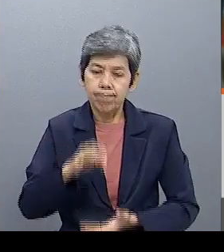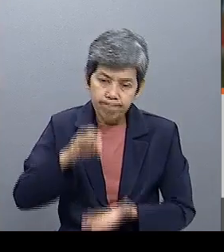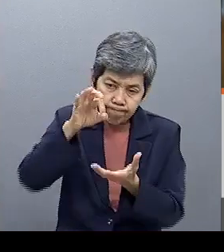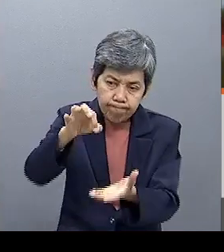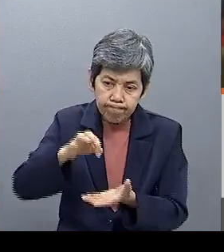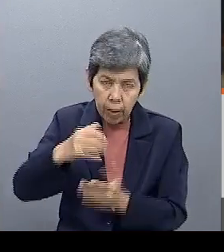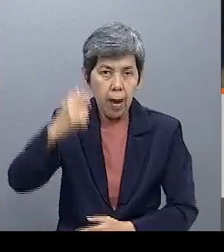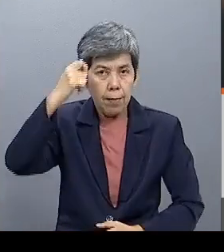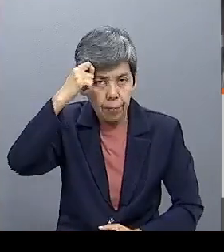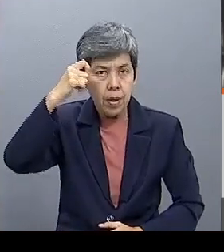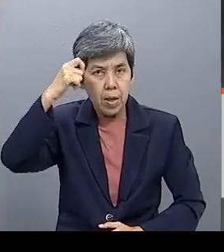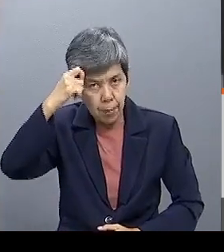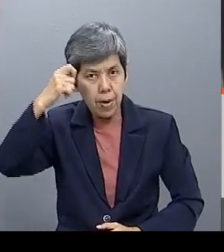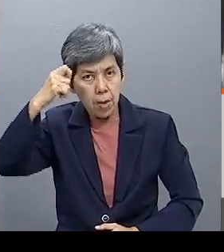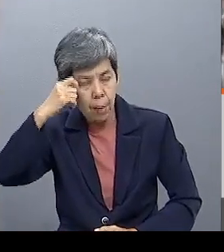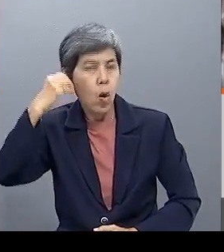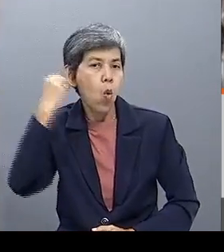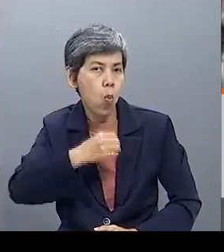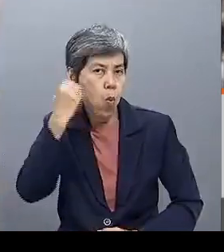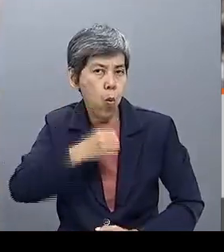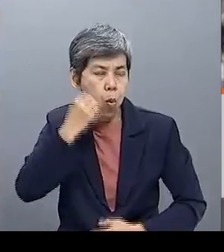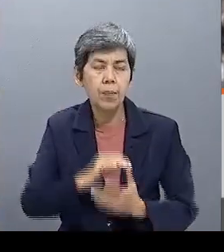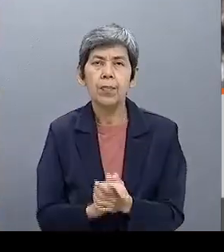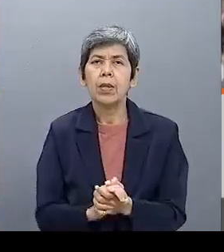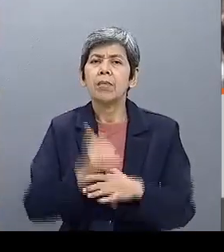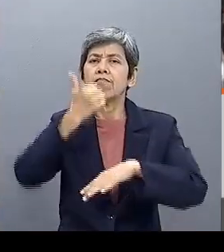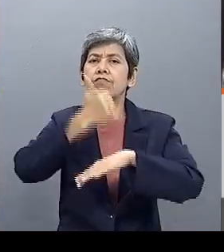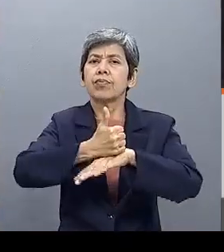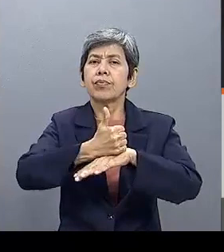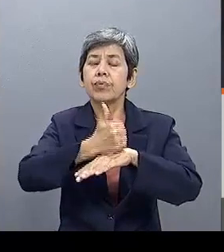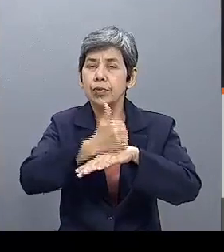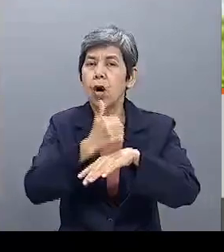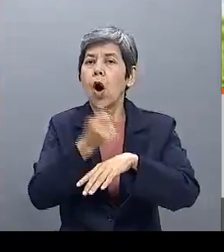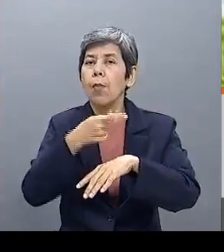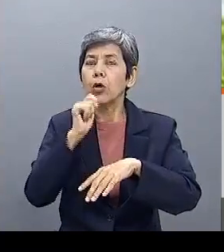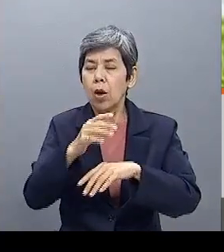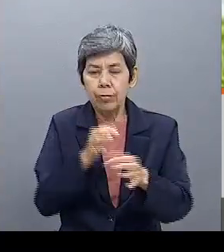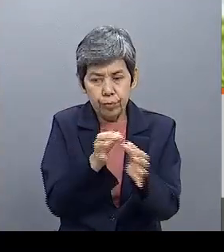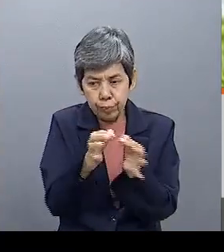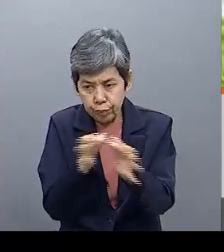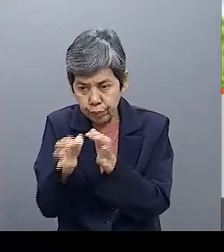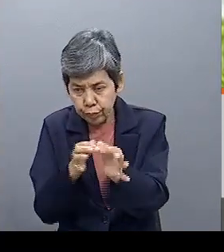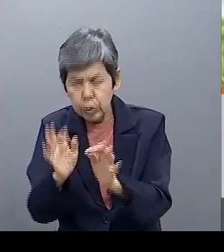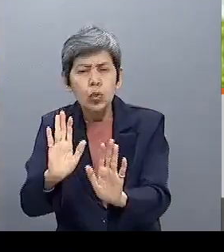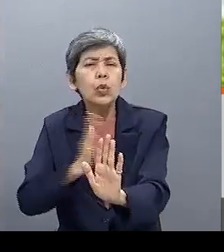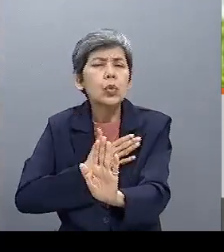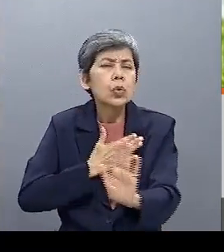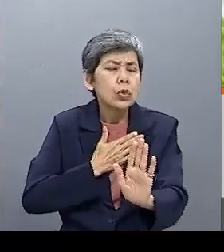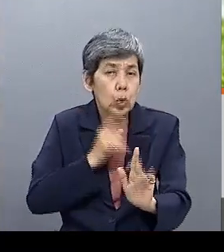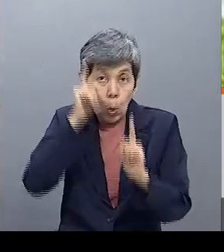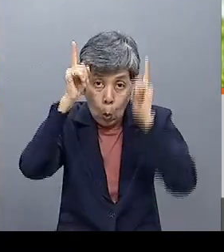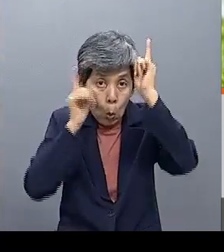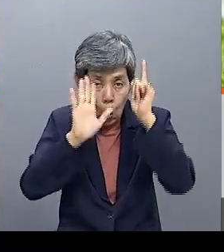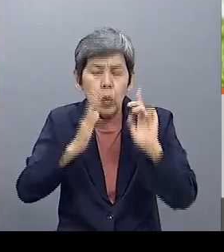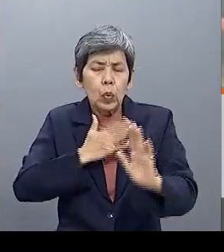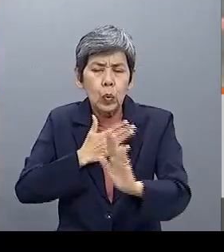ร่างกายทุกวันขณะที่ผู้นำท้องถิ่นที่จากชาวบ้านในพื้นที่ไม่ให้ตื่นตระหนกเพราะว่าผู้กับตัวยังไม่